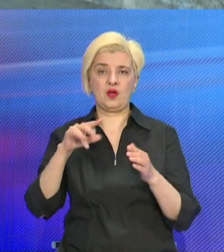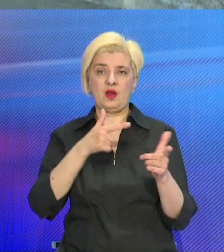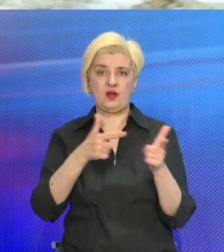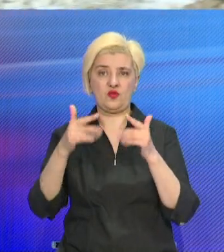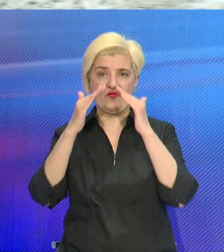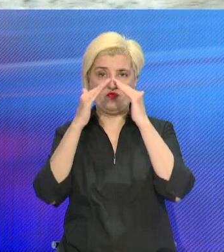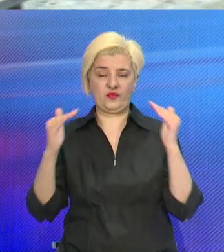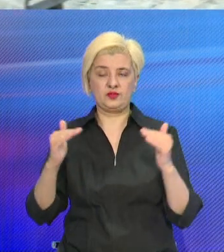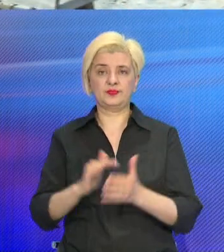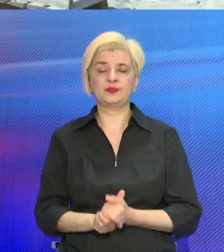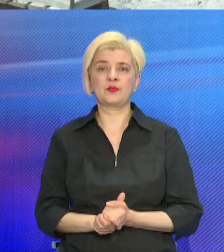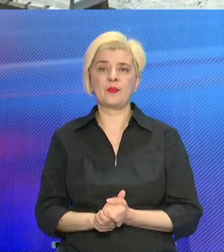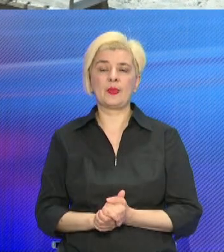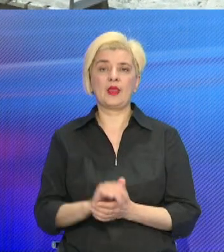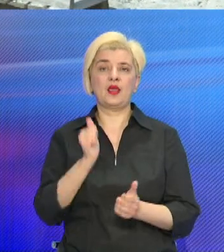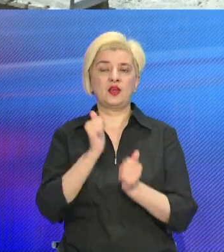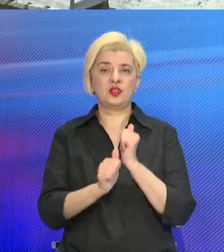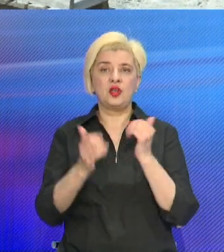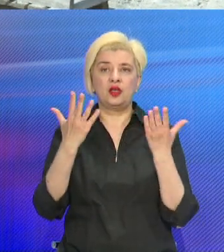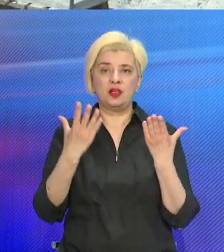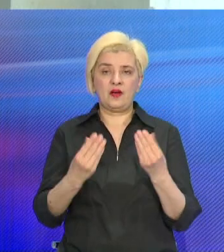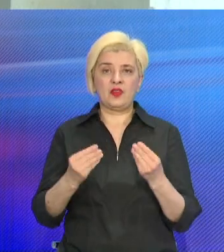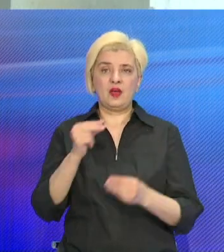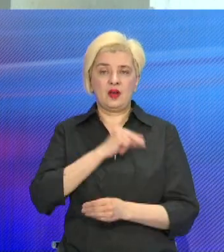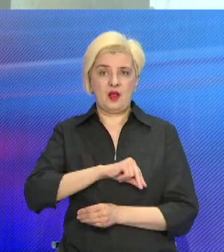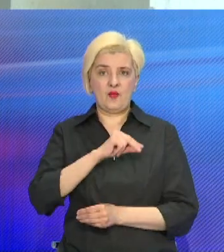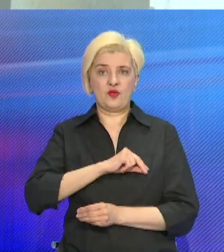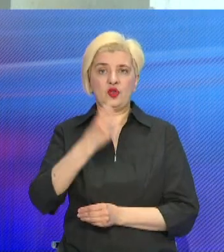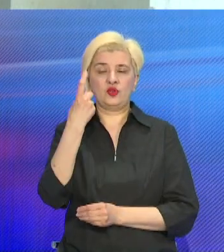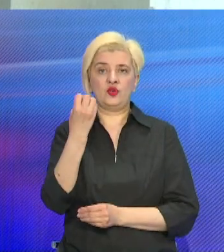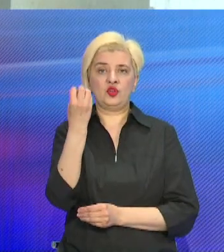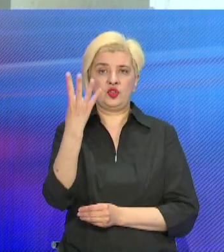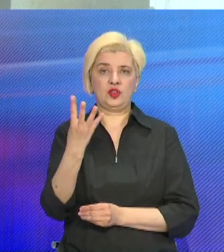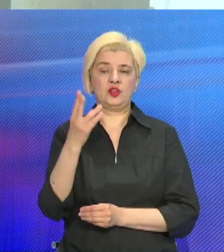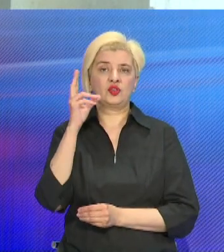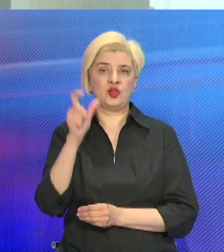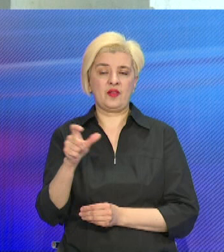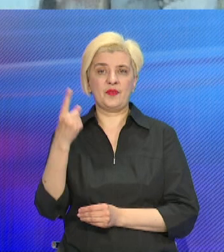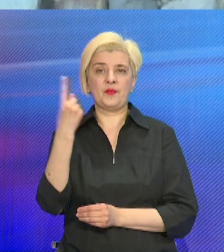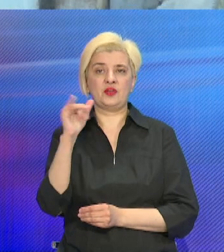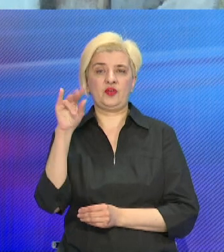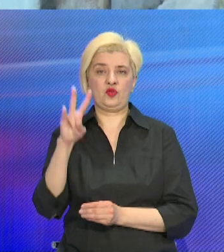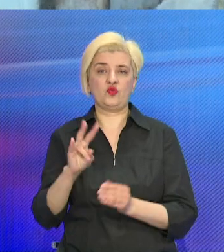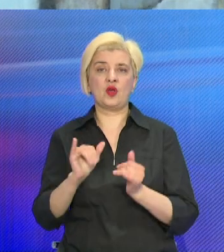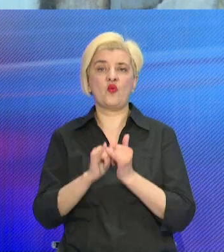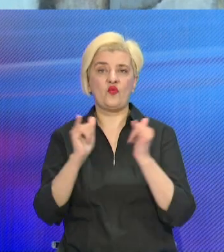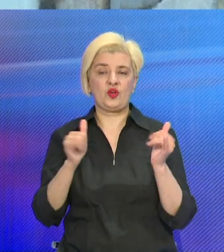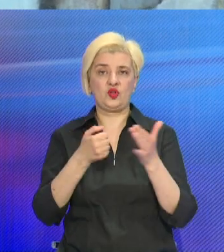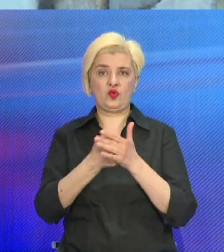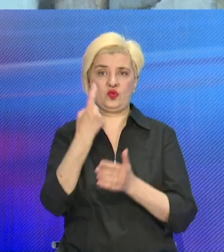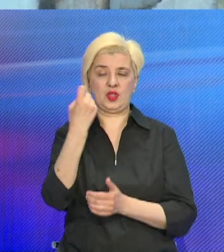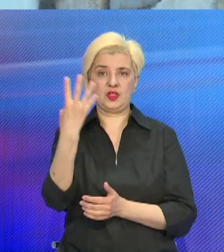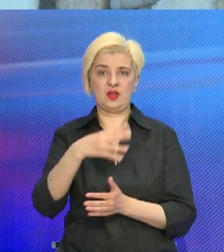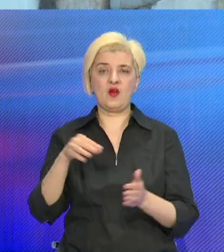не текло. Штодень на объекте працует 114 человек. С 1 червня лишба узрасте до 140. У работу уключатся